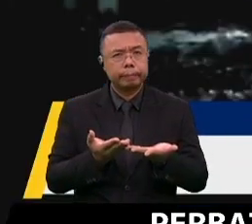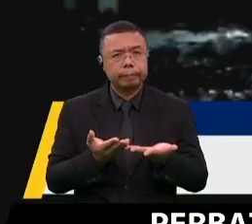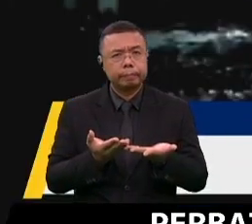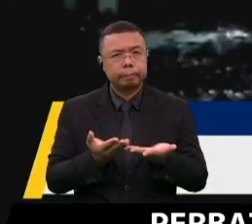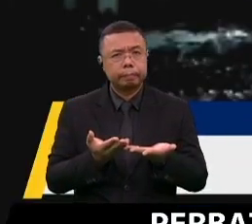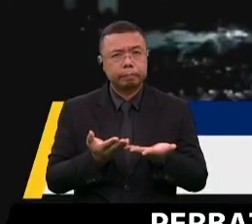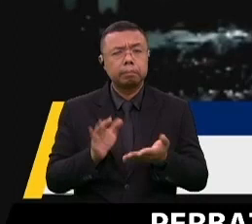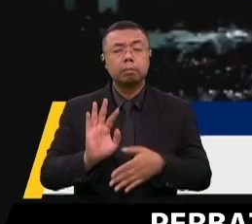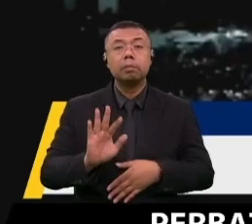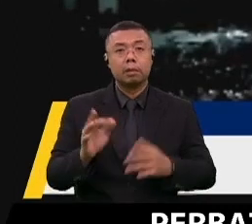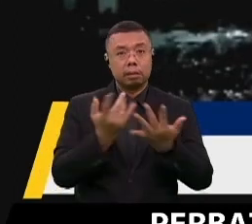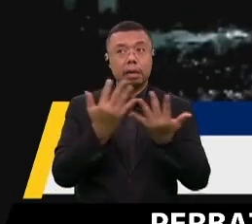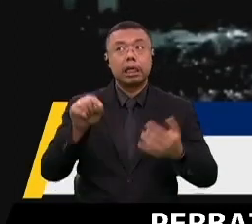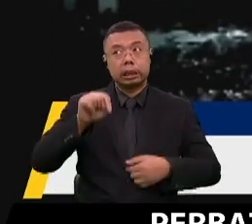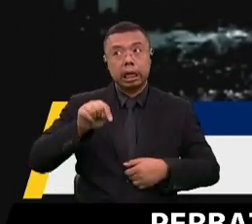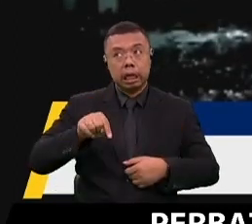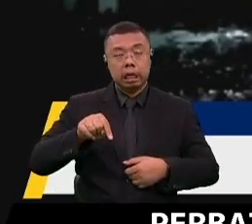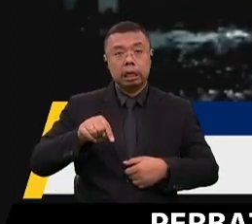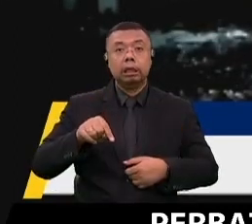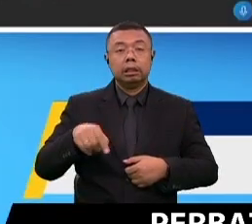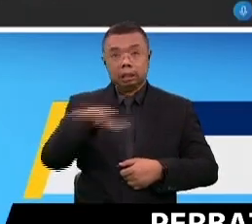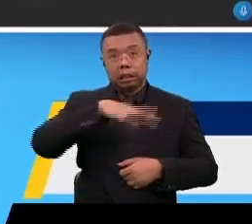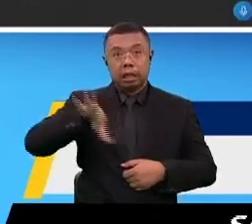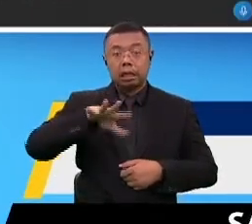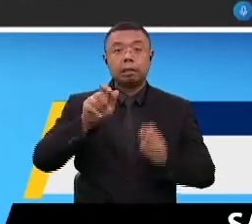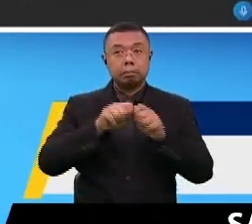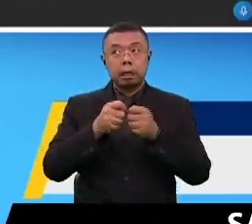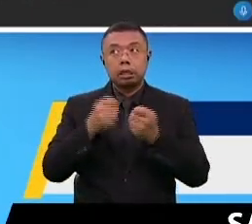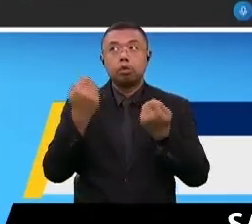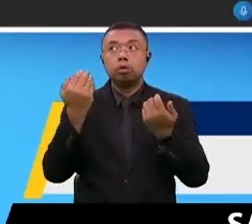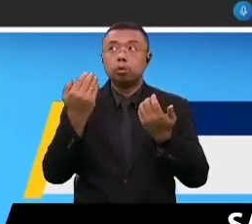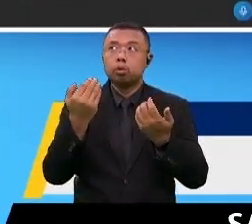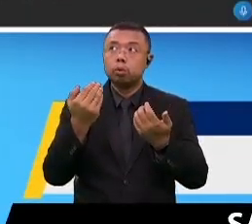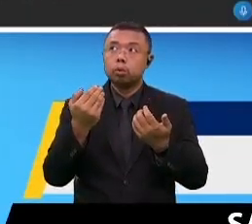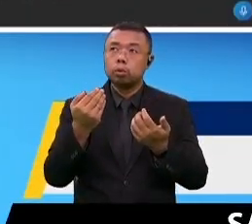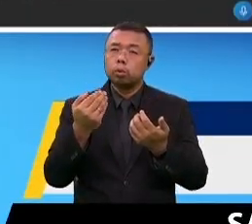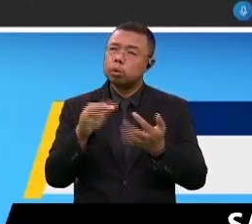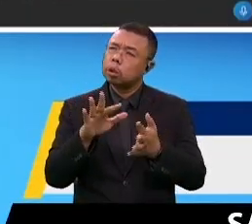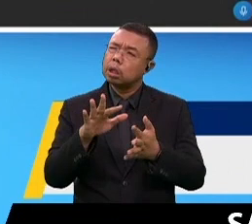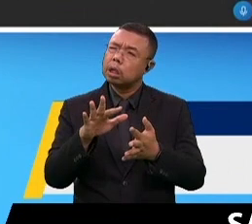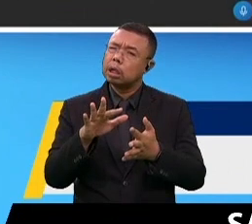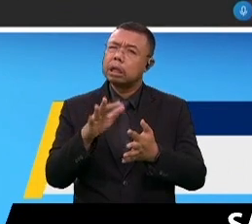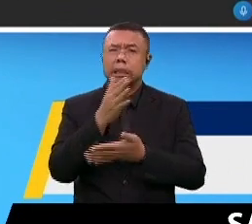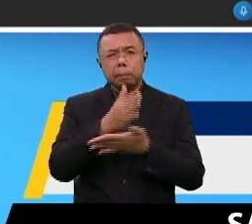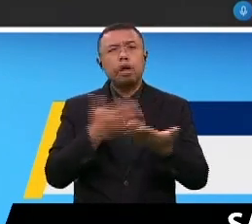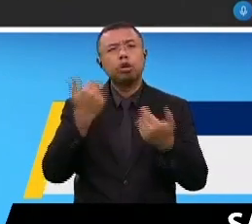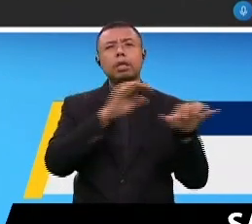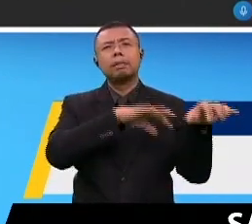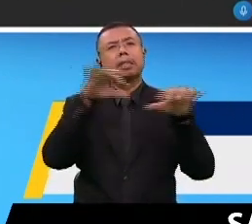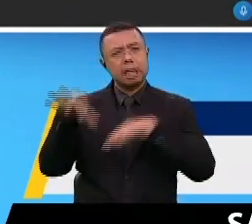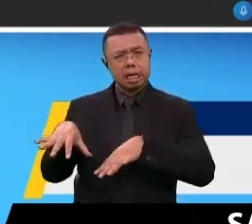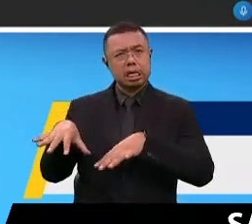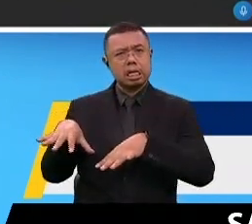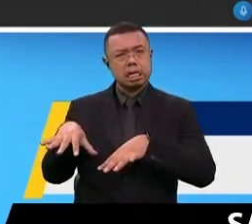warga yang terdampar saat ini di wilayah Kabupaten Pati sendiri sudah sebagian lain sudah mengungsi di